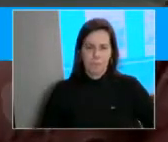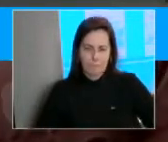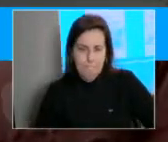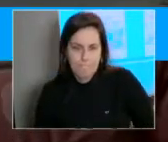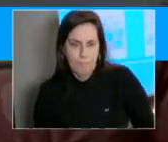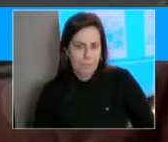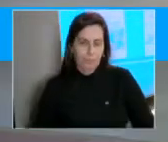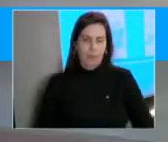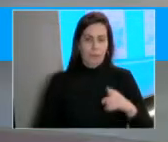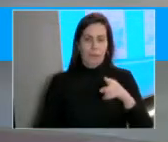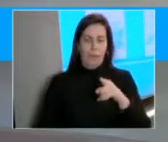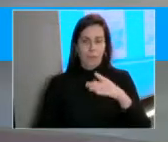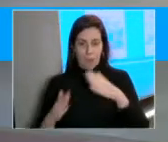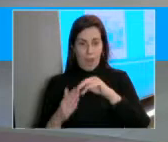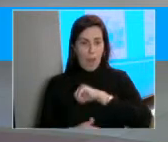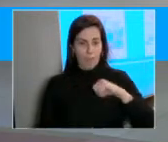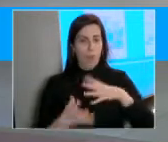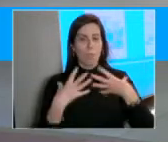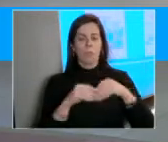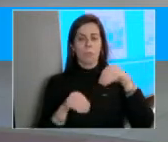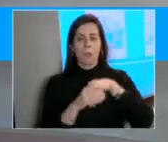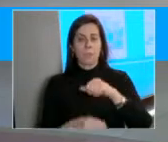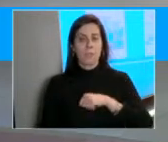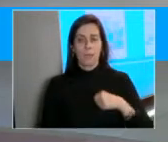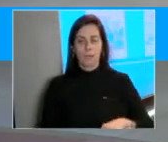אתה גר שם לבד, גר עם משפחה?